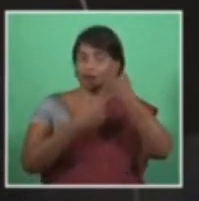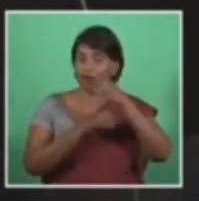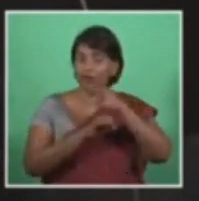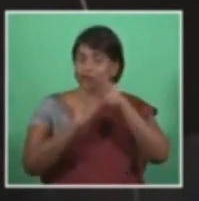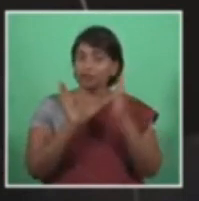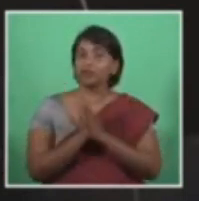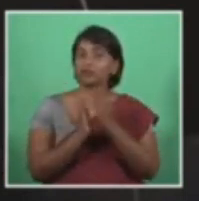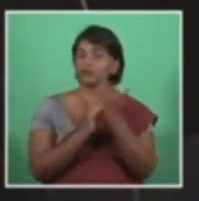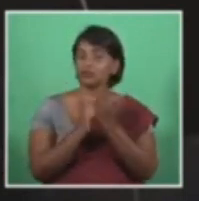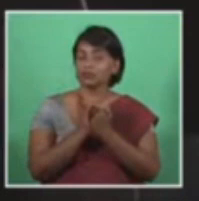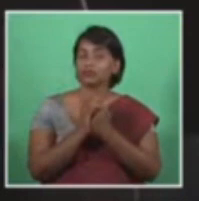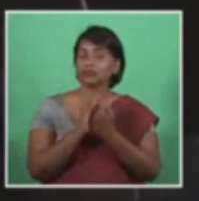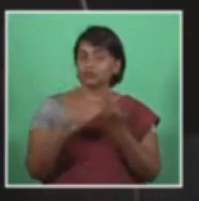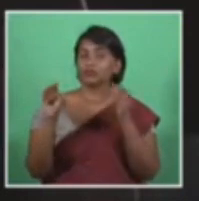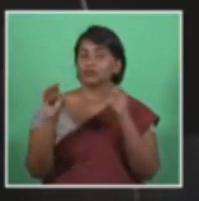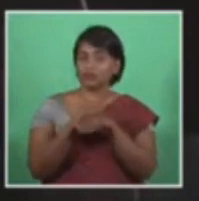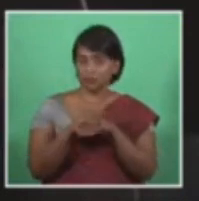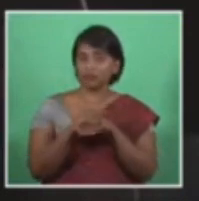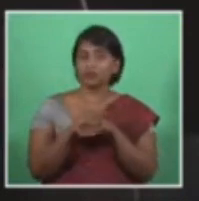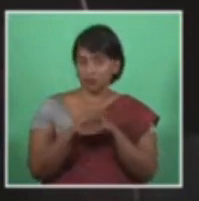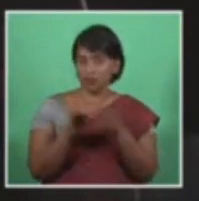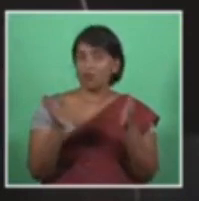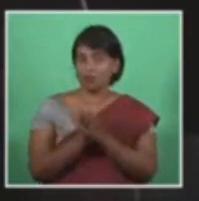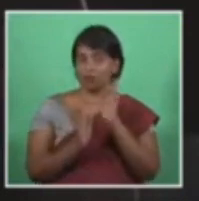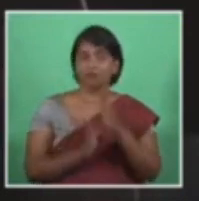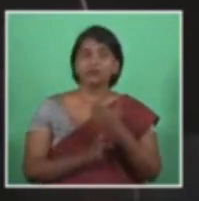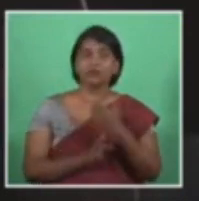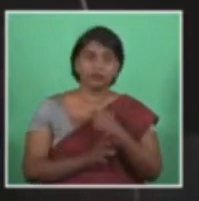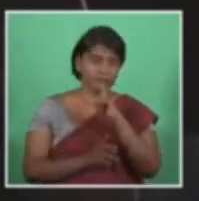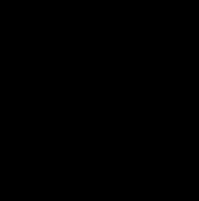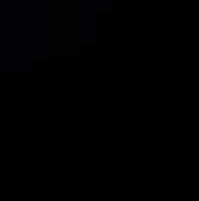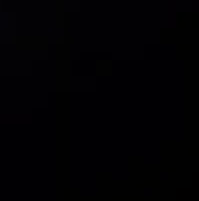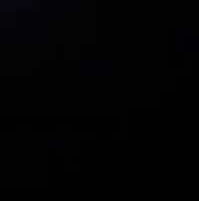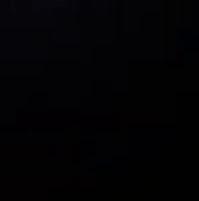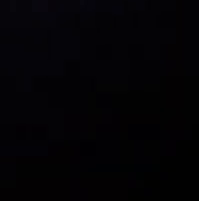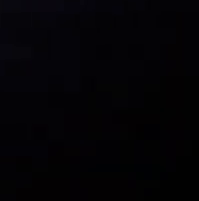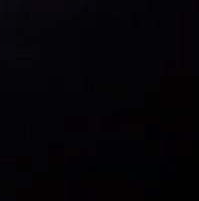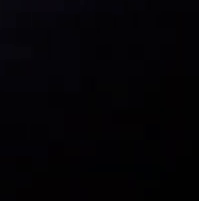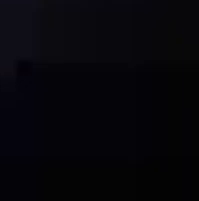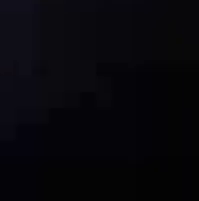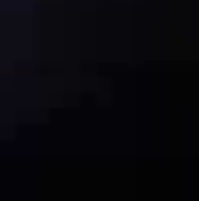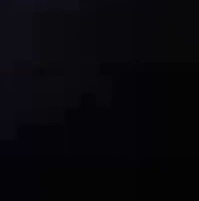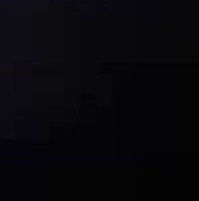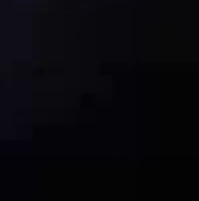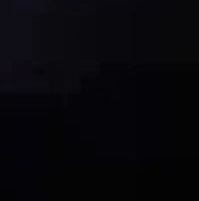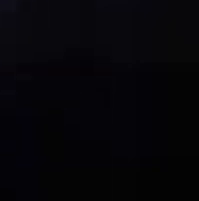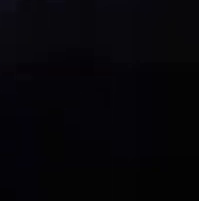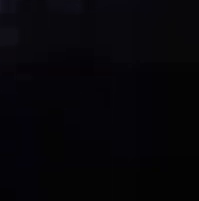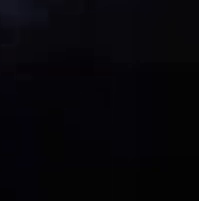මනෝවිද්‍යාත්මක ඒ කරුණුත් මේකෙදී සලකන්න ඕනේ කියන එකයි අපි යෝජනා කරන්නේ.